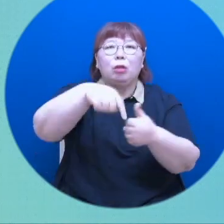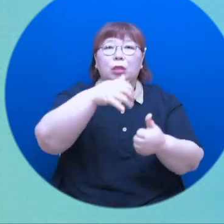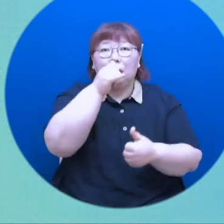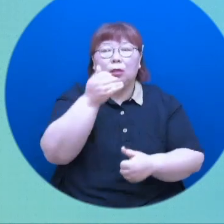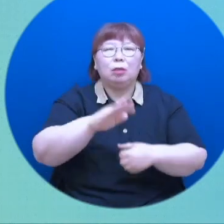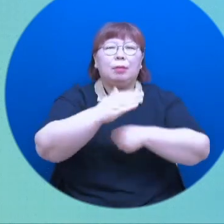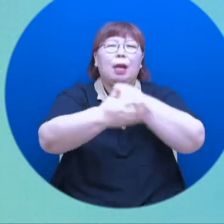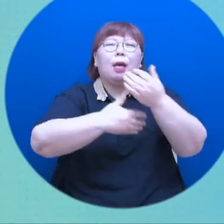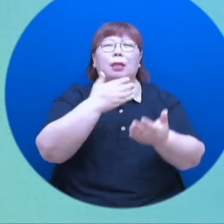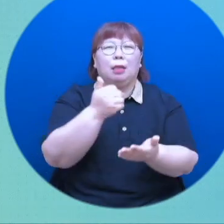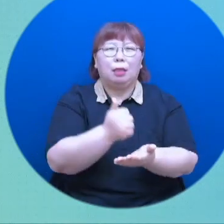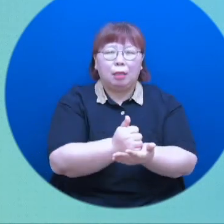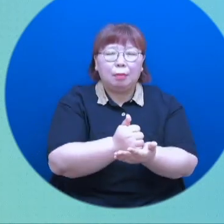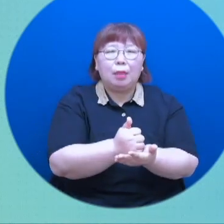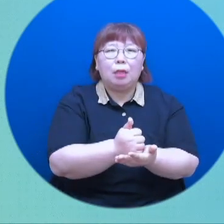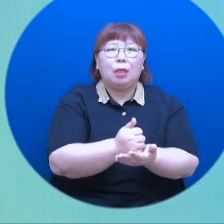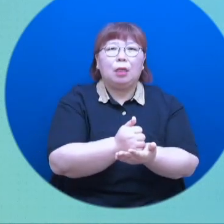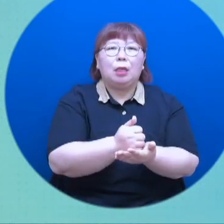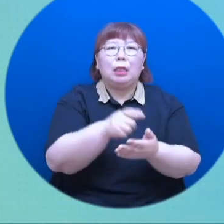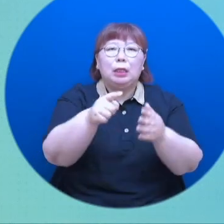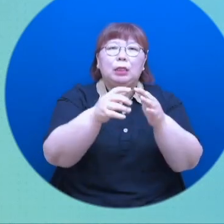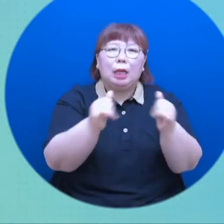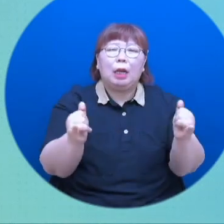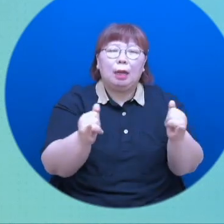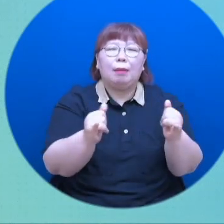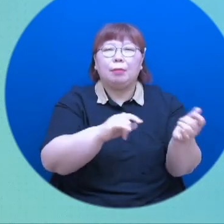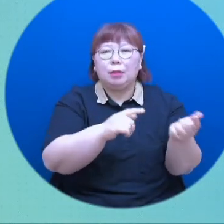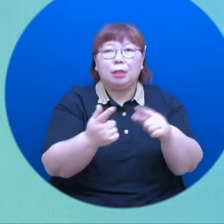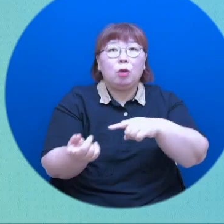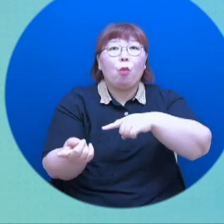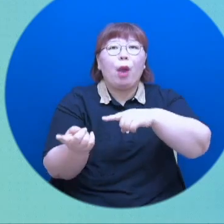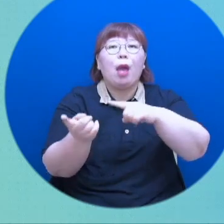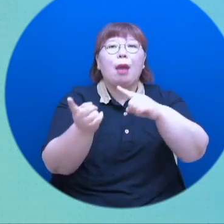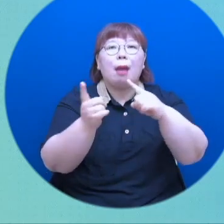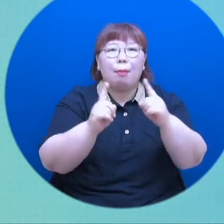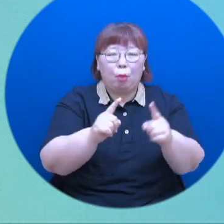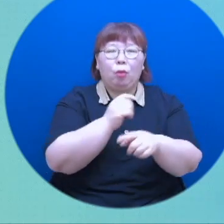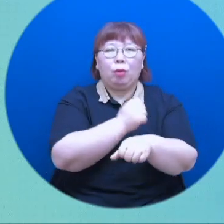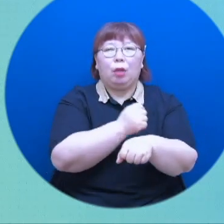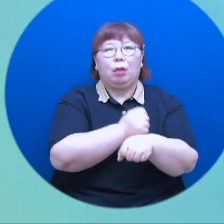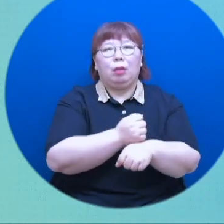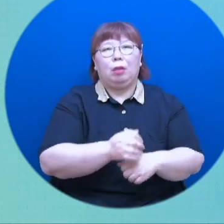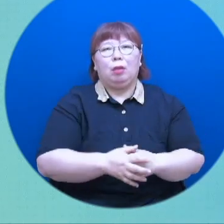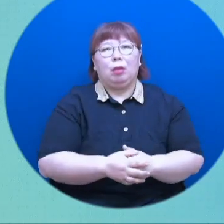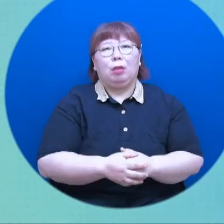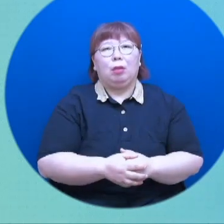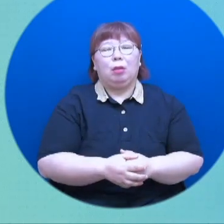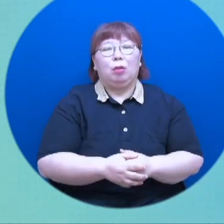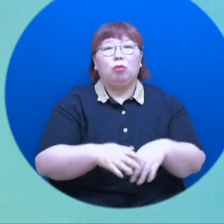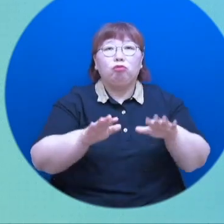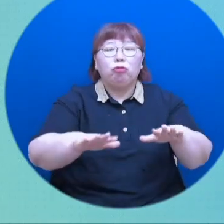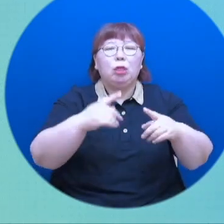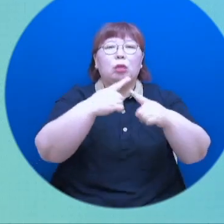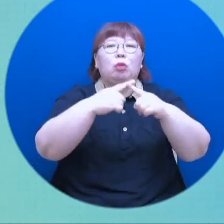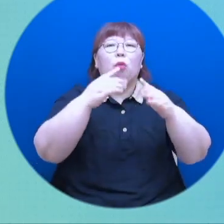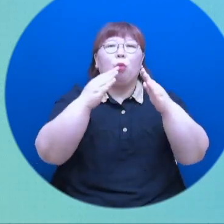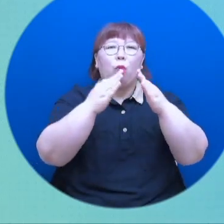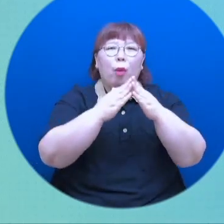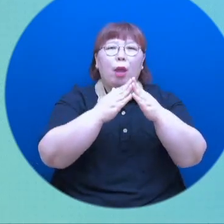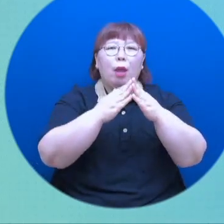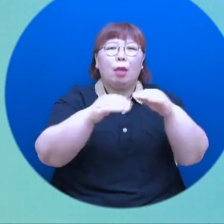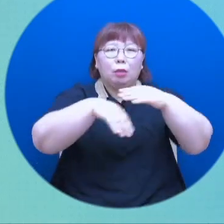하나님께서 그들을 어떻게 회복을 하느냐라는 거잖아요. 금년 우리 교회의 총